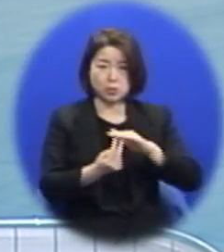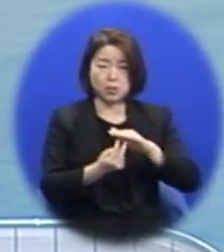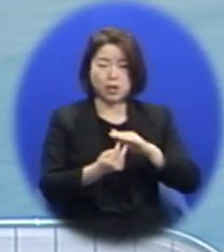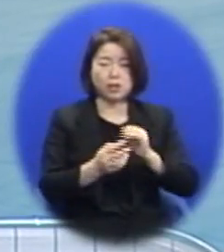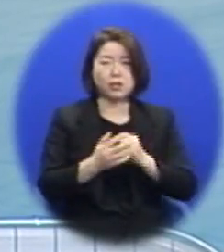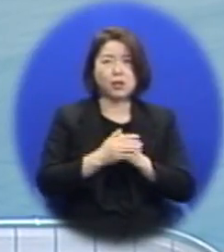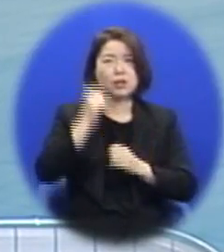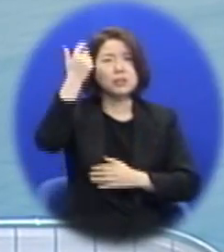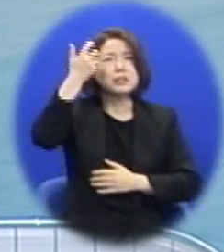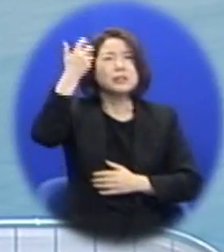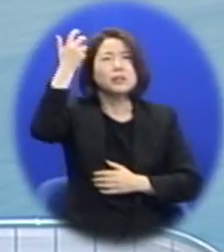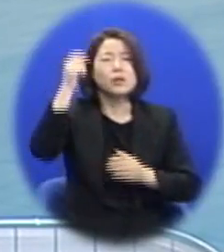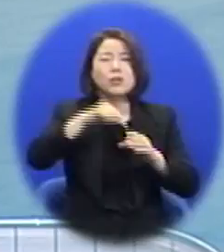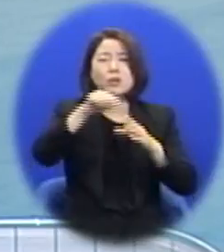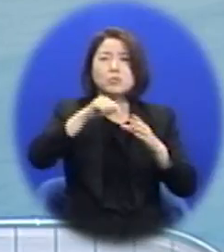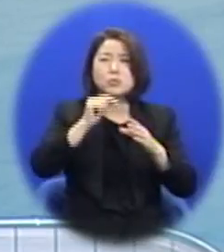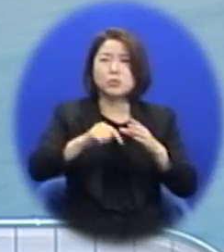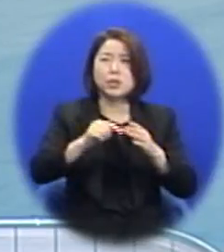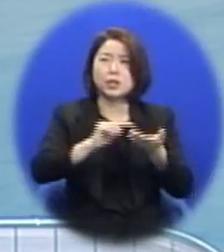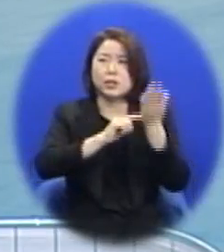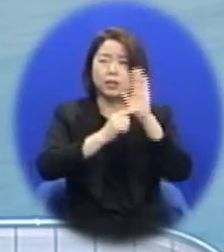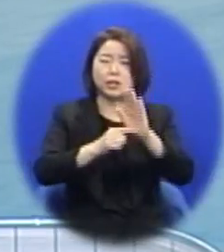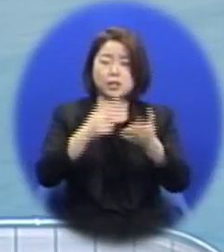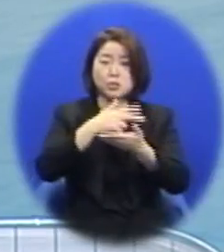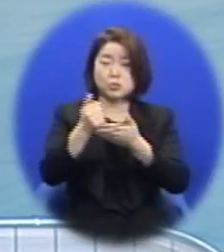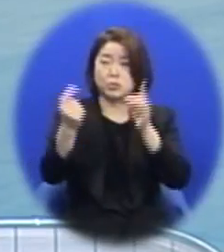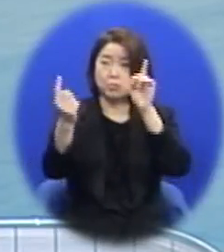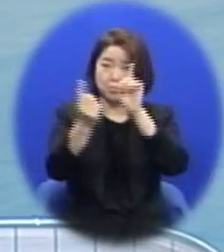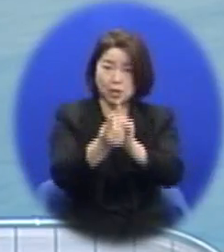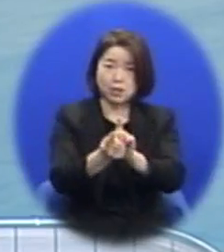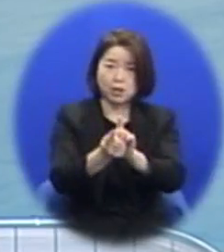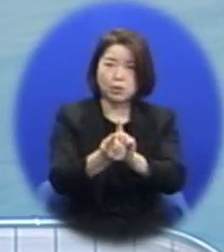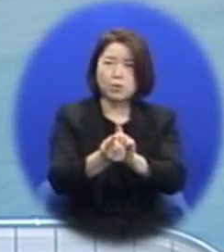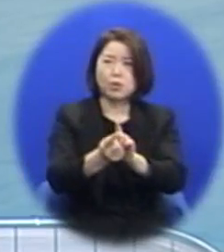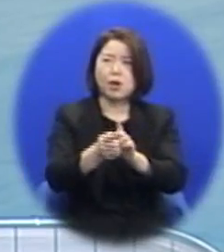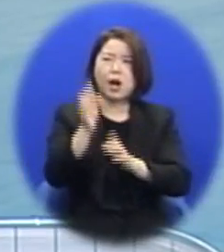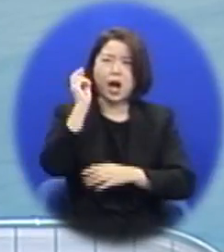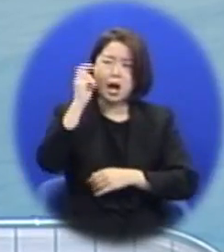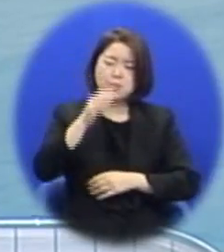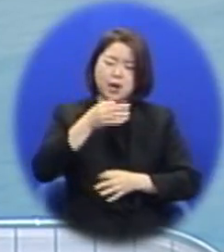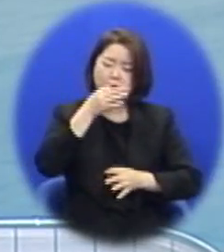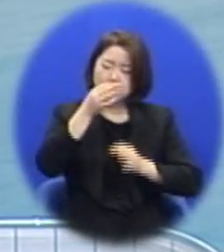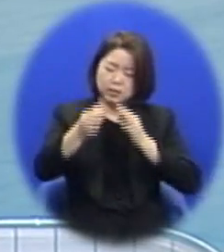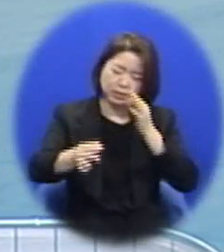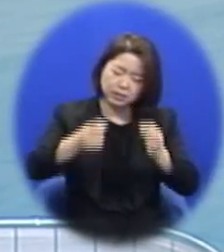영광 중에 나타나신 주님을 뵙고 그는 아마 통곡하고 울었을 거예요.